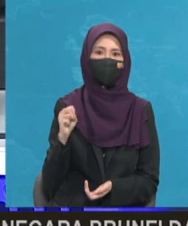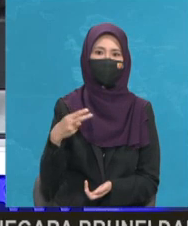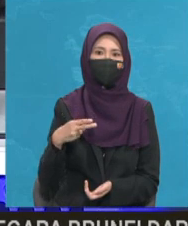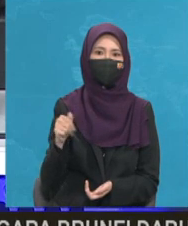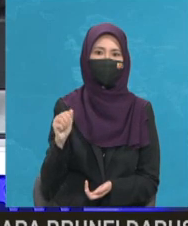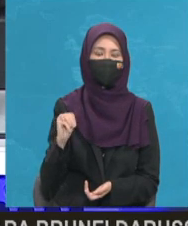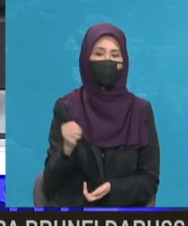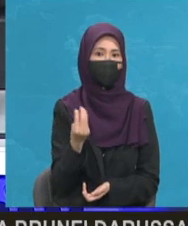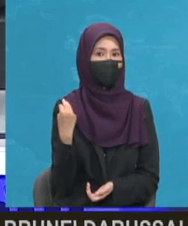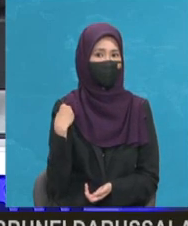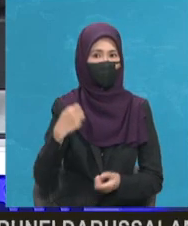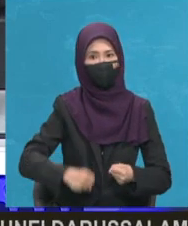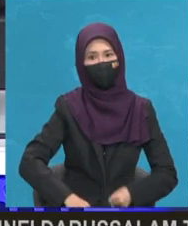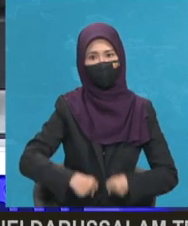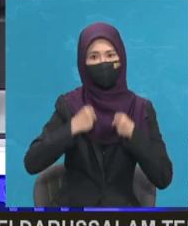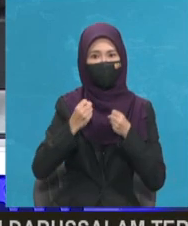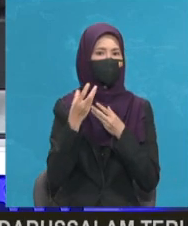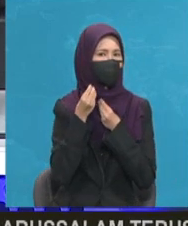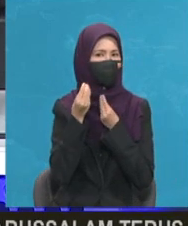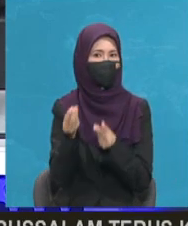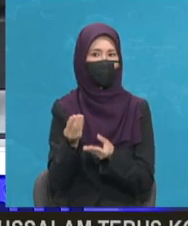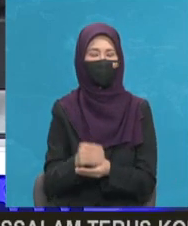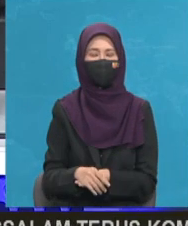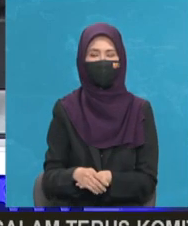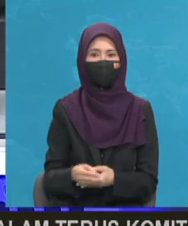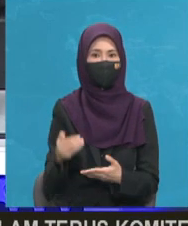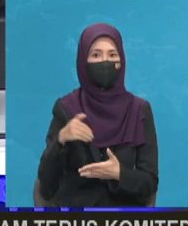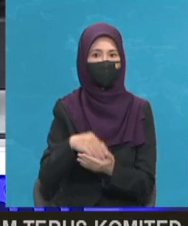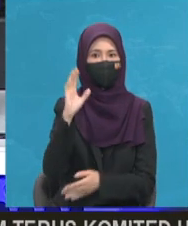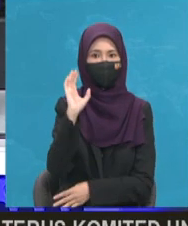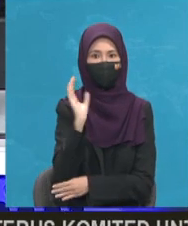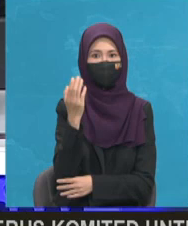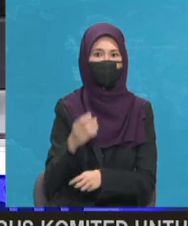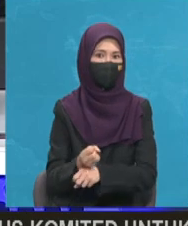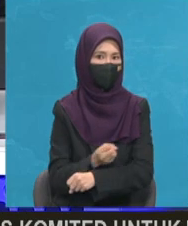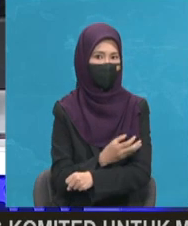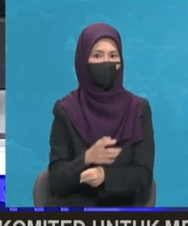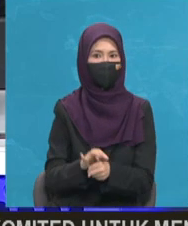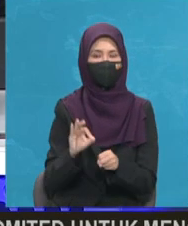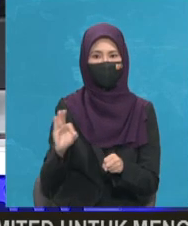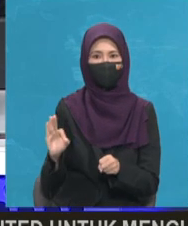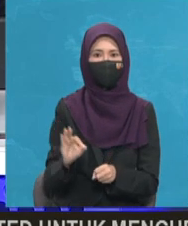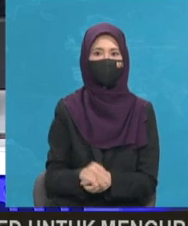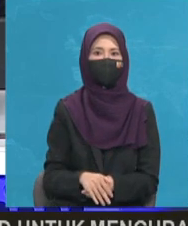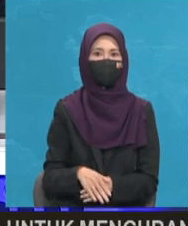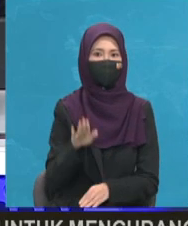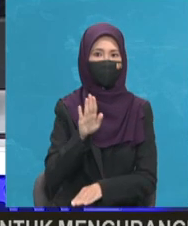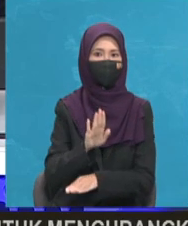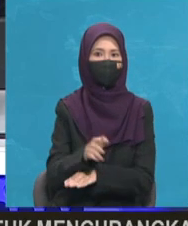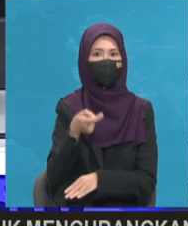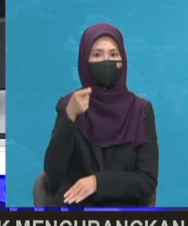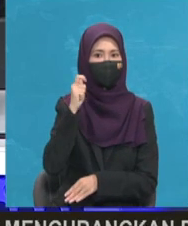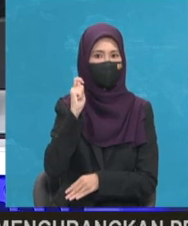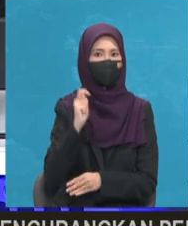memaklumkan perkara tersebut semasa sedang bijak situasi terkini Chunky tanchjim sedang di dia berlangsung petang tadi di